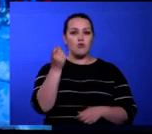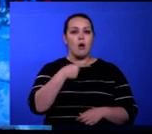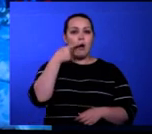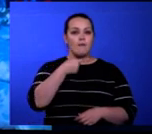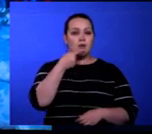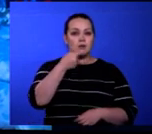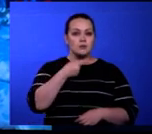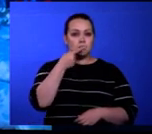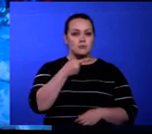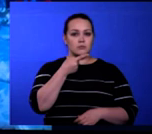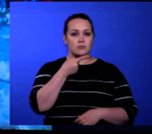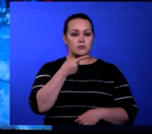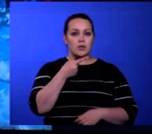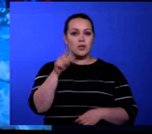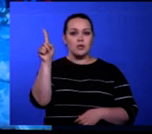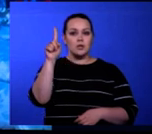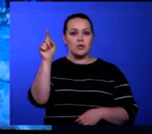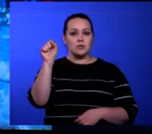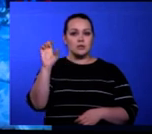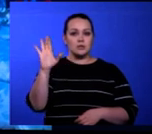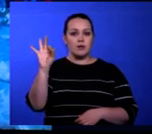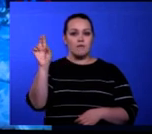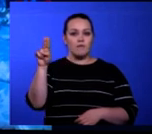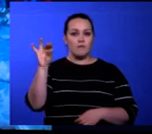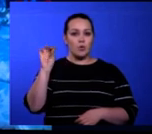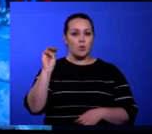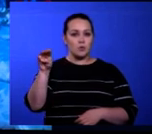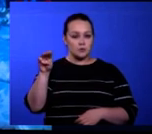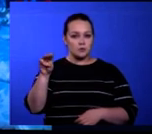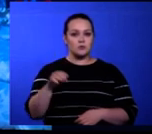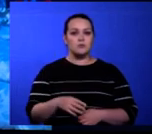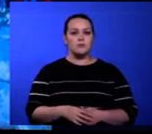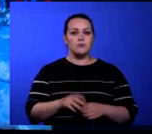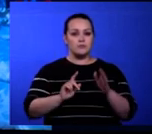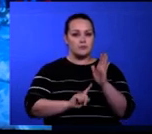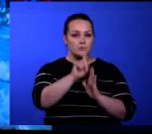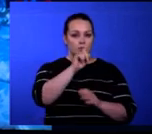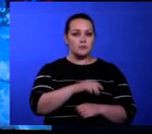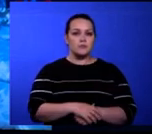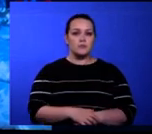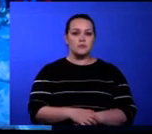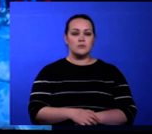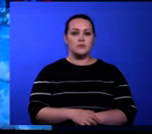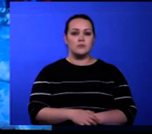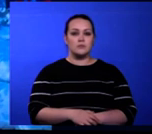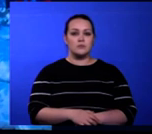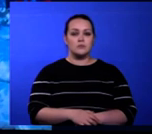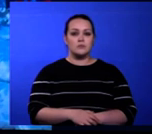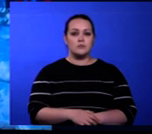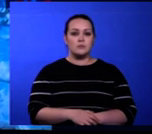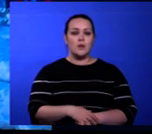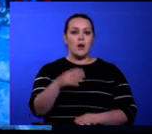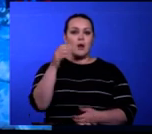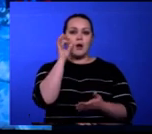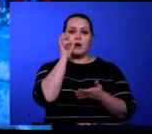Говорит, заводит. Налево, направо, так же, как днем и ночью. Отвечает на вопрос,